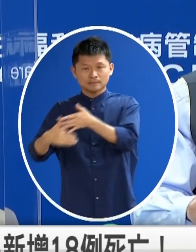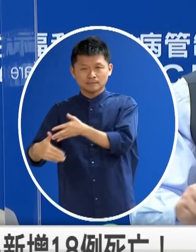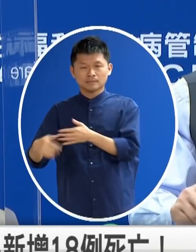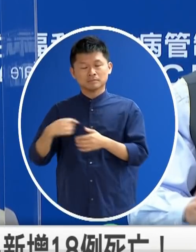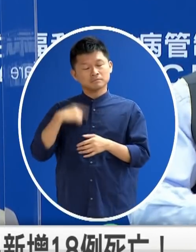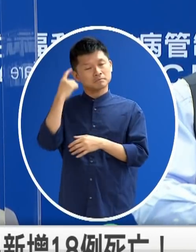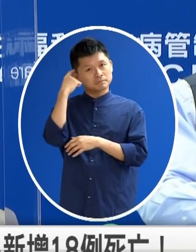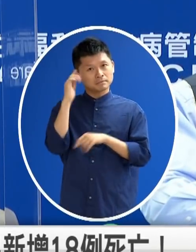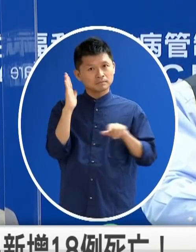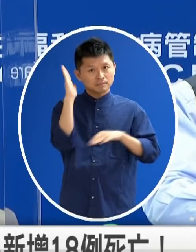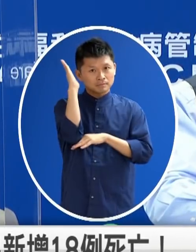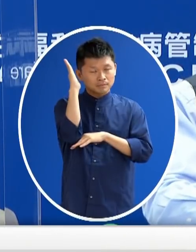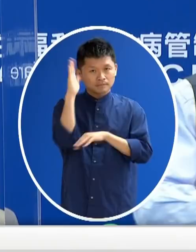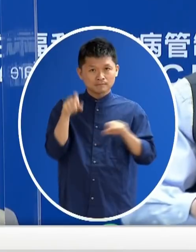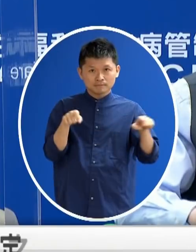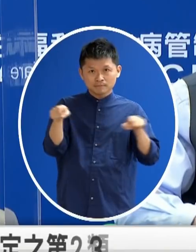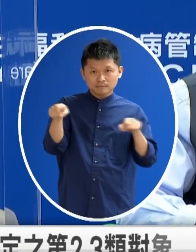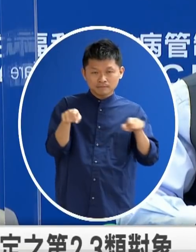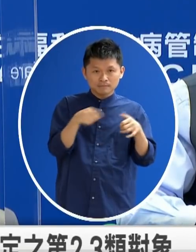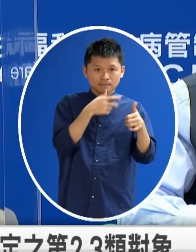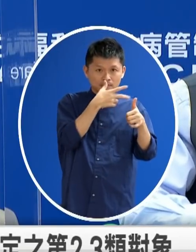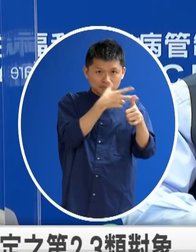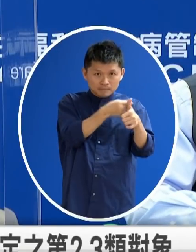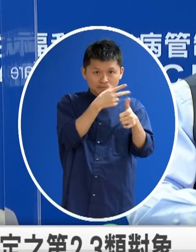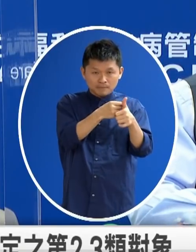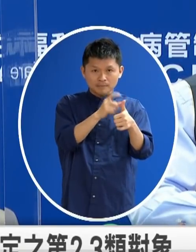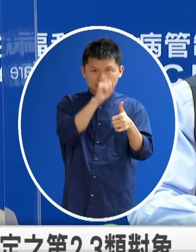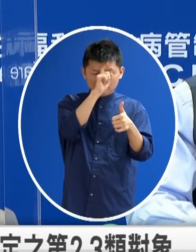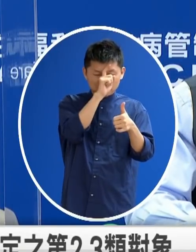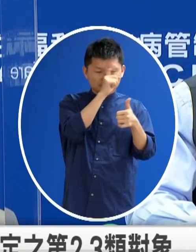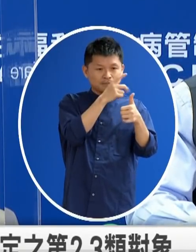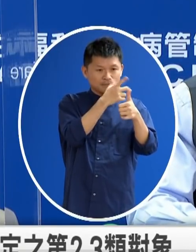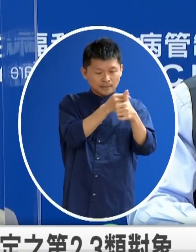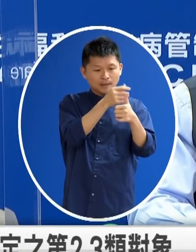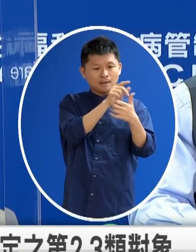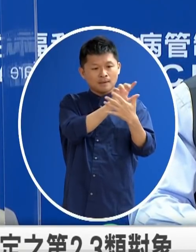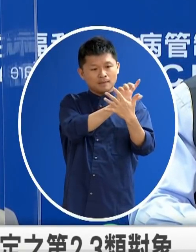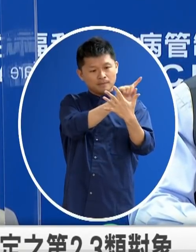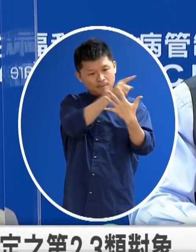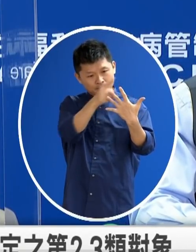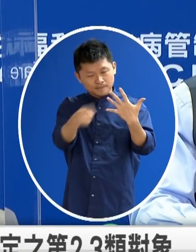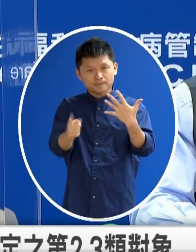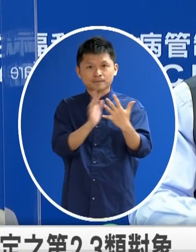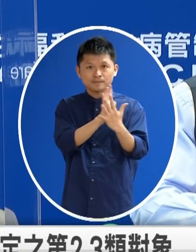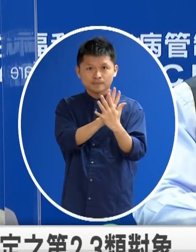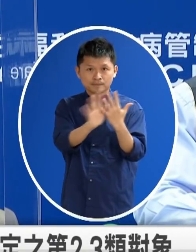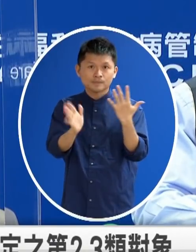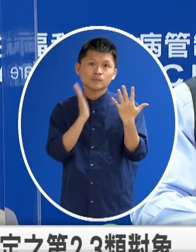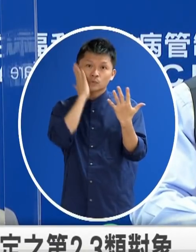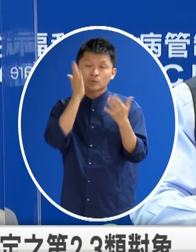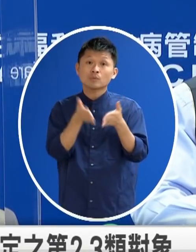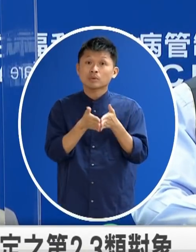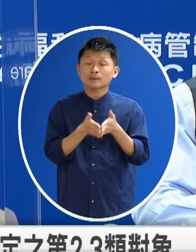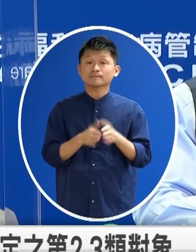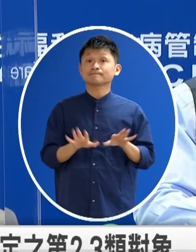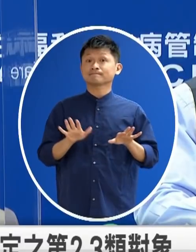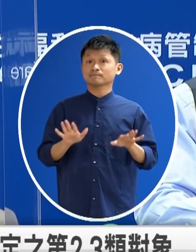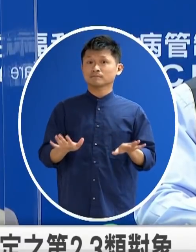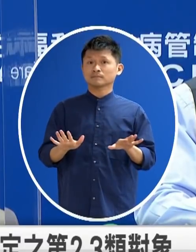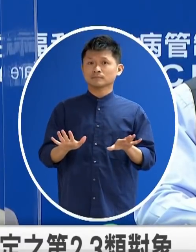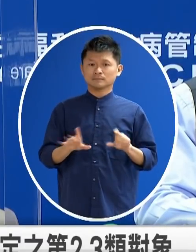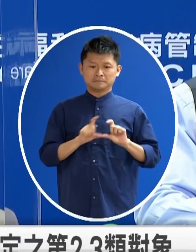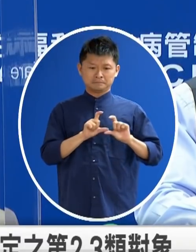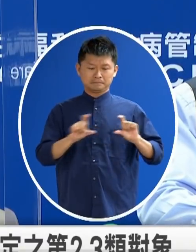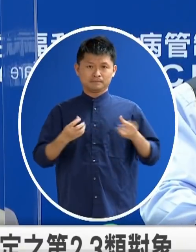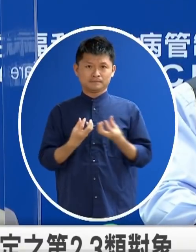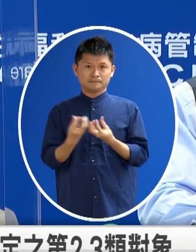在分流的一个策略，让疫苗施打的比较有秩序一点。那不过到现在，现在在分配出去